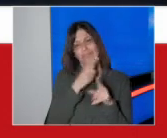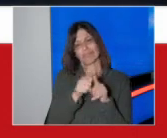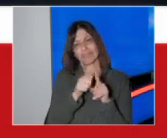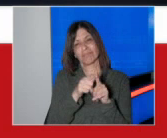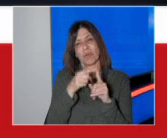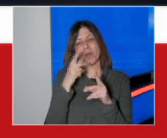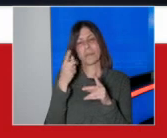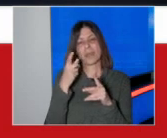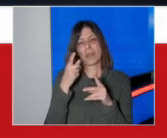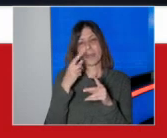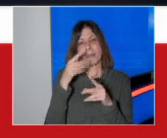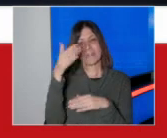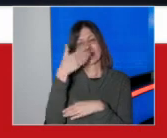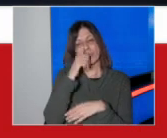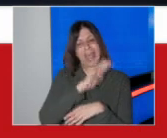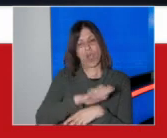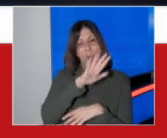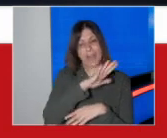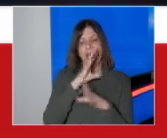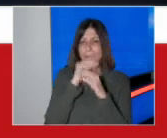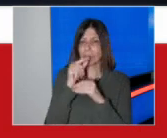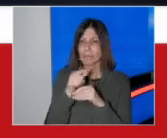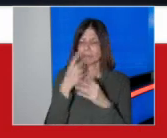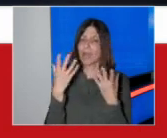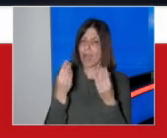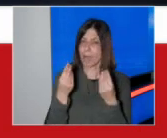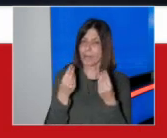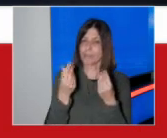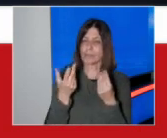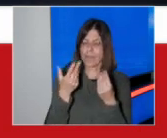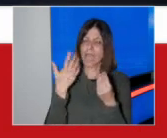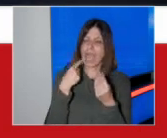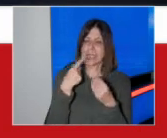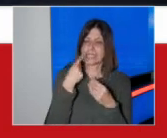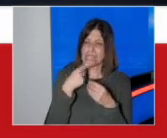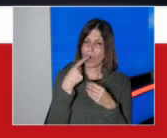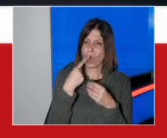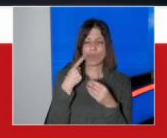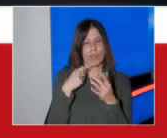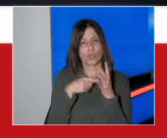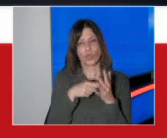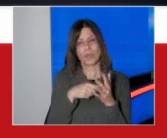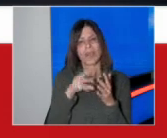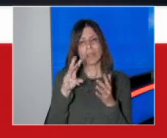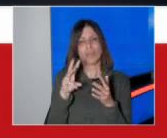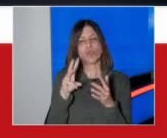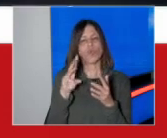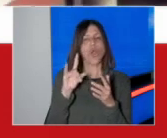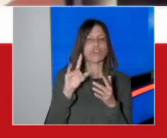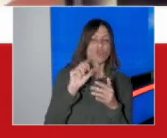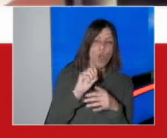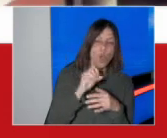רוצים, אנחנו מאוד רוצים... כן, מדברים על זה הרבה. כן, כן, אתה יודע, היו גם הצהרות, לדוגמה מה-WHO, מהארגון הבריאות